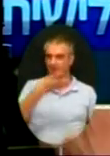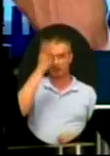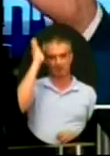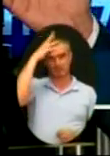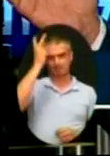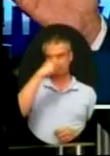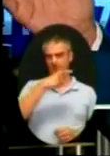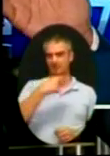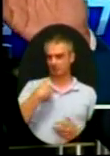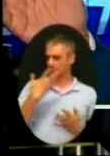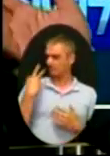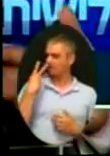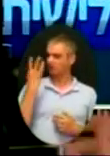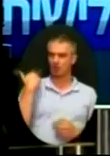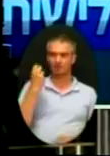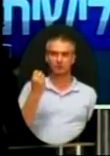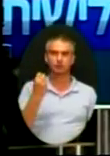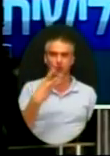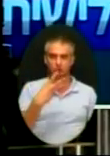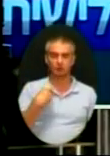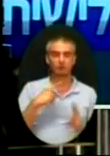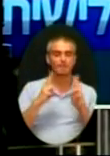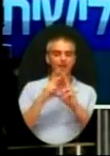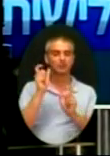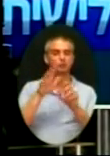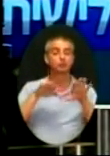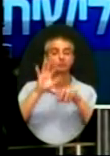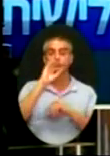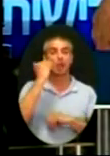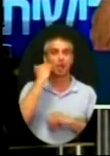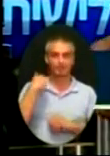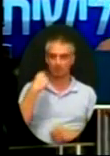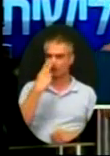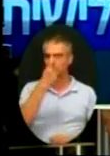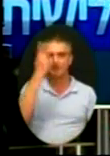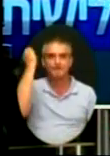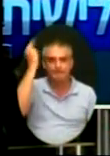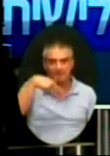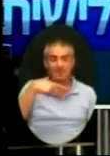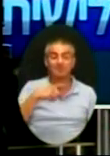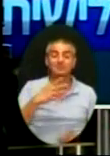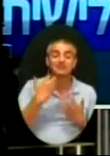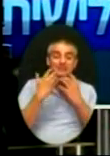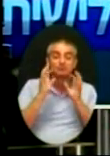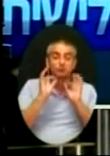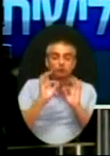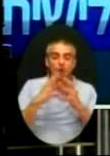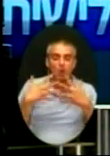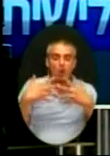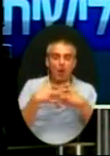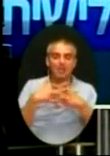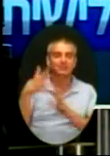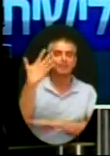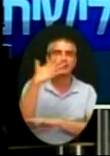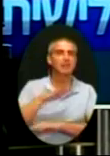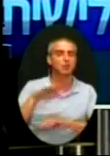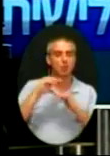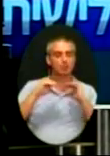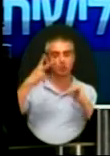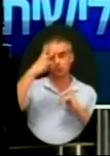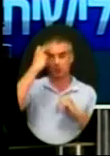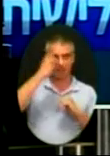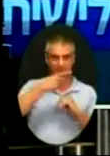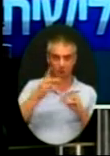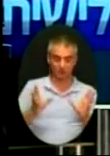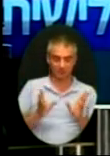מבין אותה. אני גם הייתי בוושינגטון לפני 3 שבועות, פגשתי אנשי ממשל, ראיתי שהם מבינים שהסיפור של קואליציית מדינות מתונות